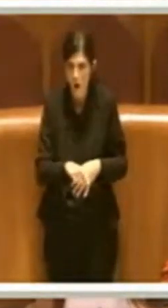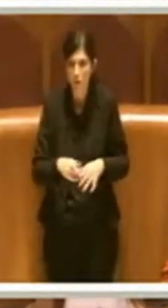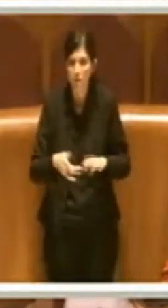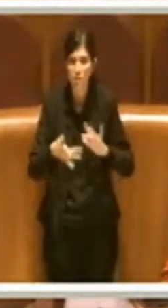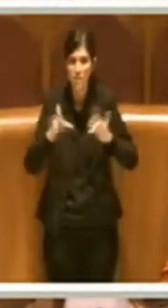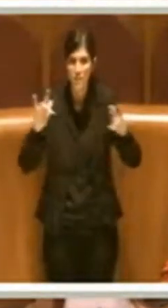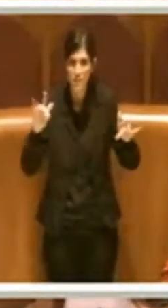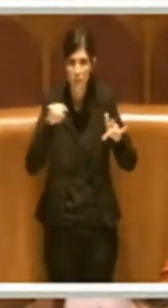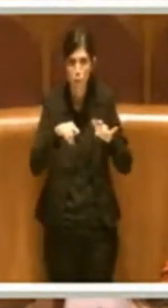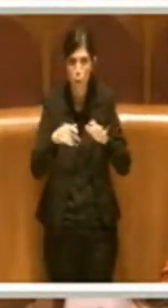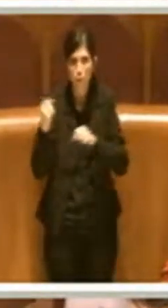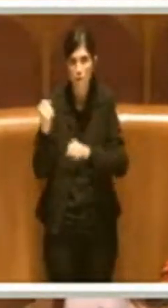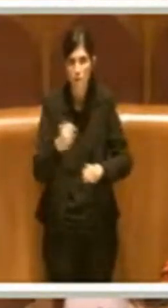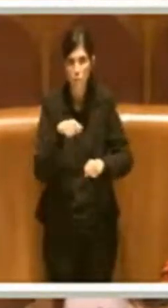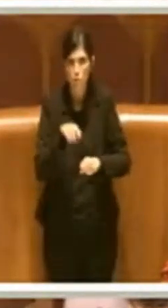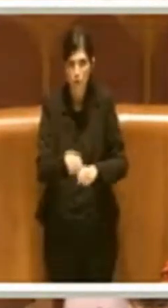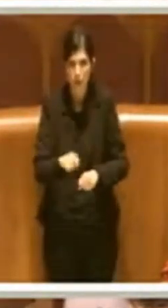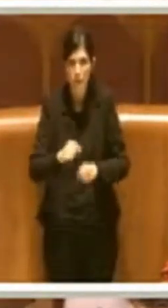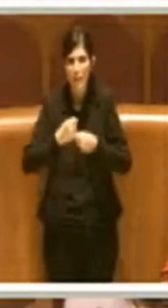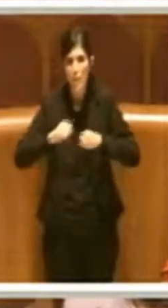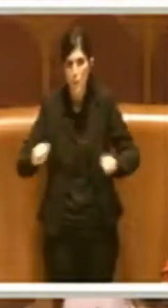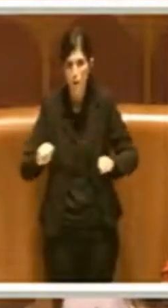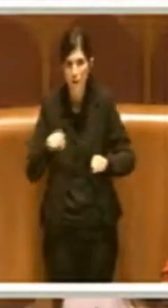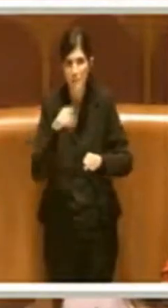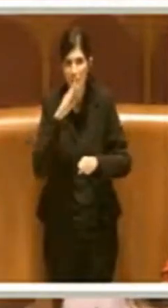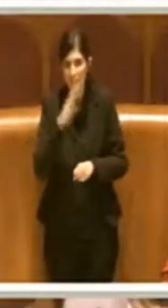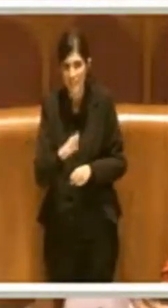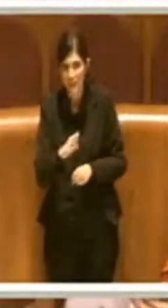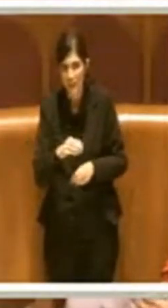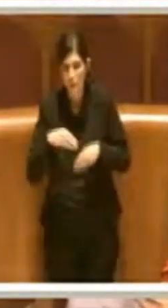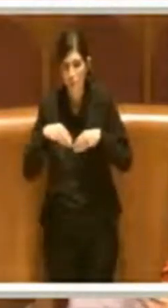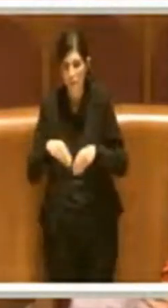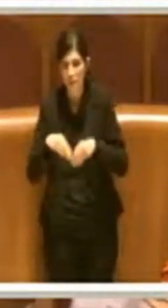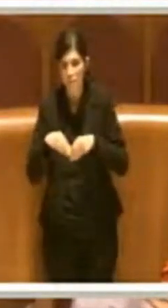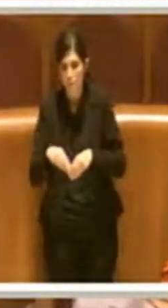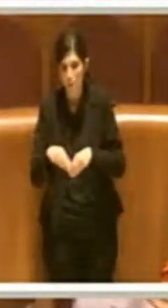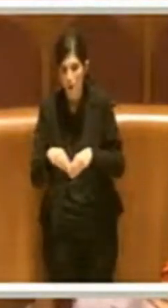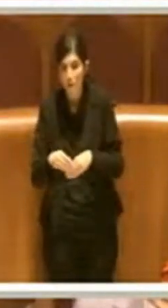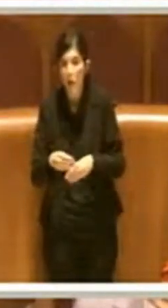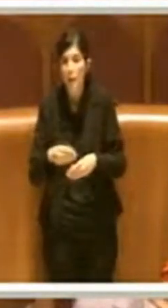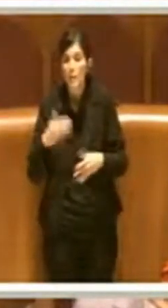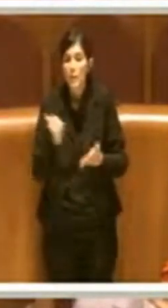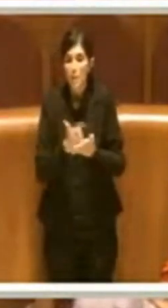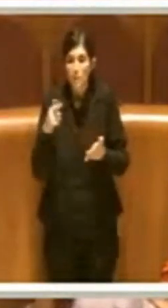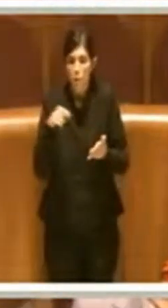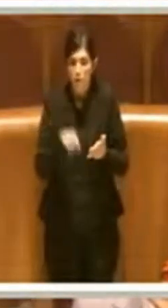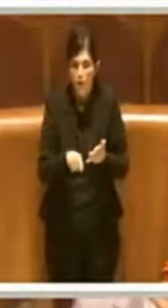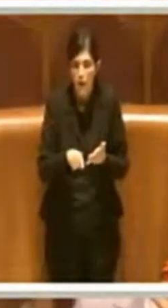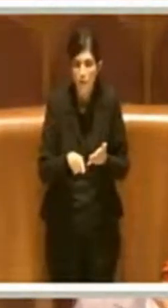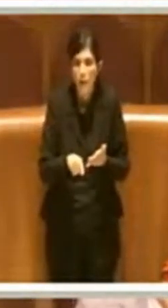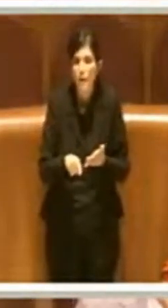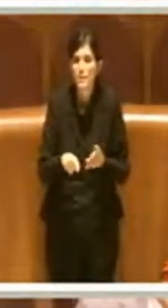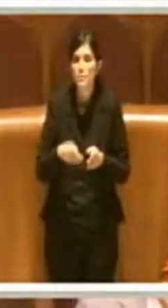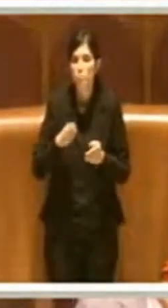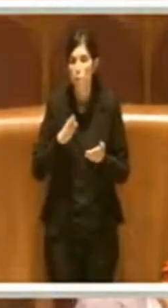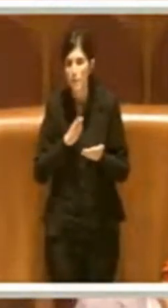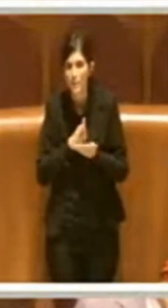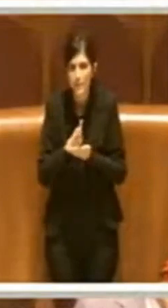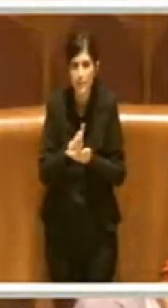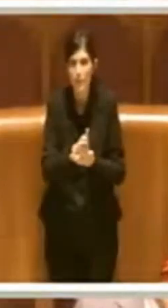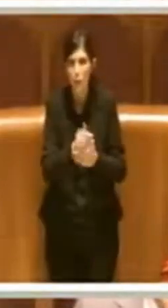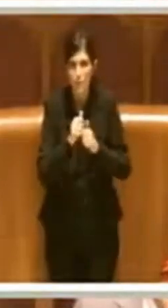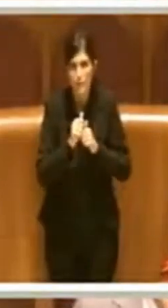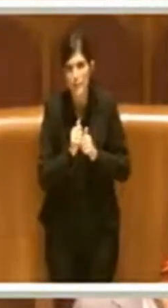degli strumenti di democrazia diretta e partecipata anche digitale, è bene che quindi si inizi a lavorare in questa direzione. E